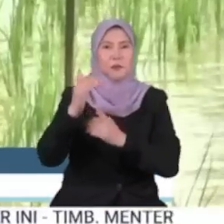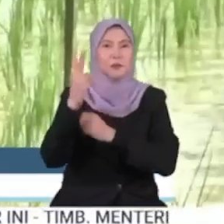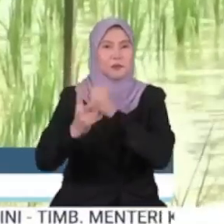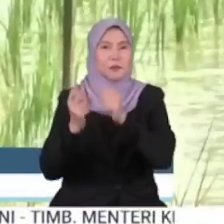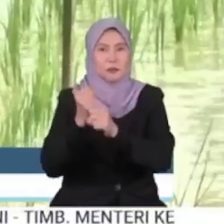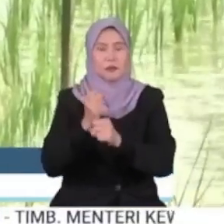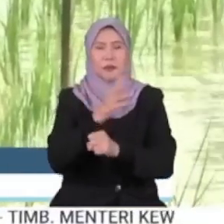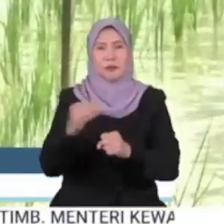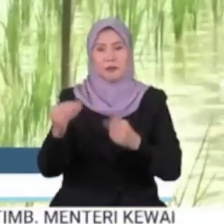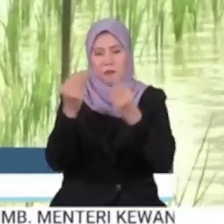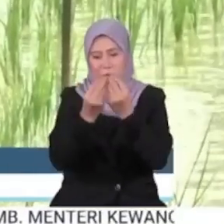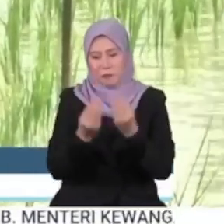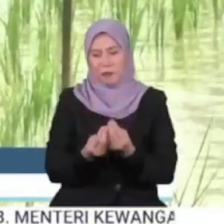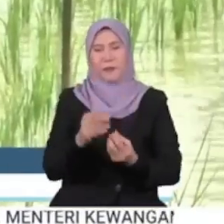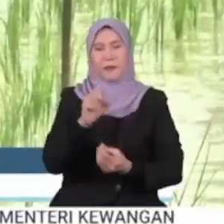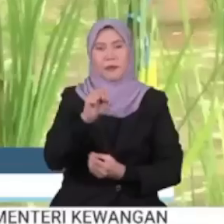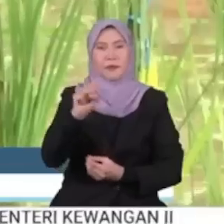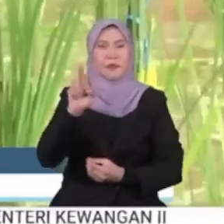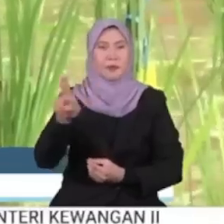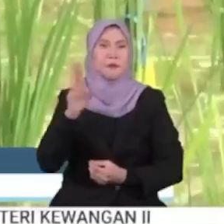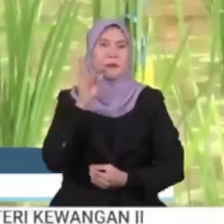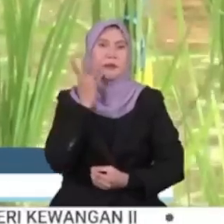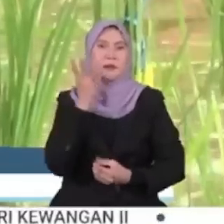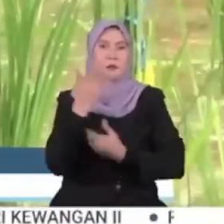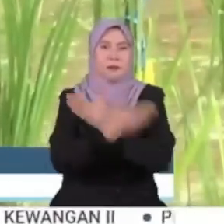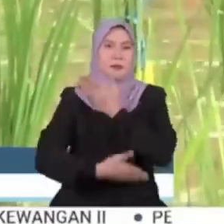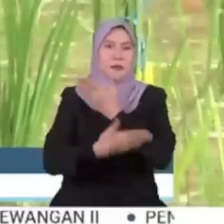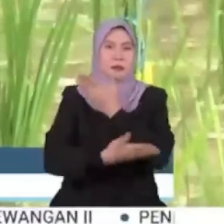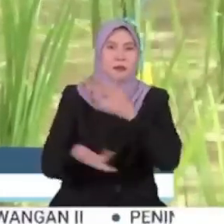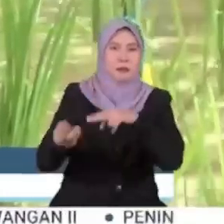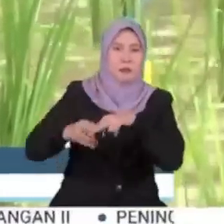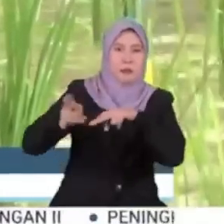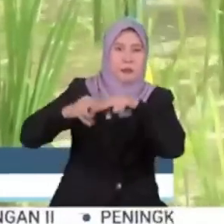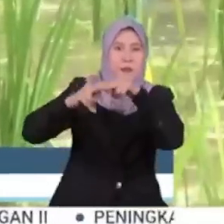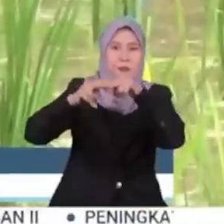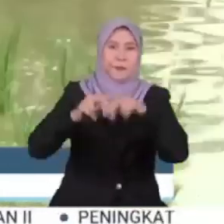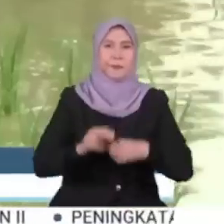dan meningkatkan kadar sara diri SSR beras negara.